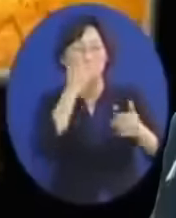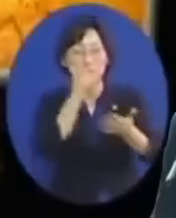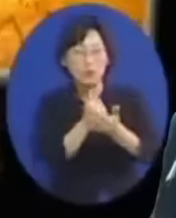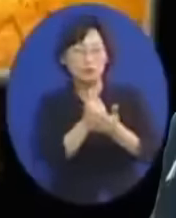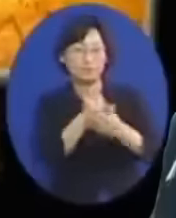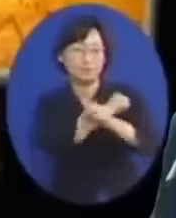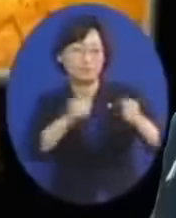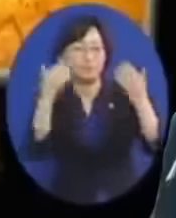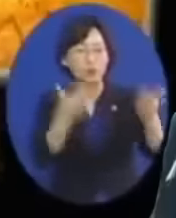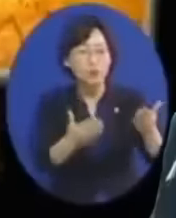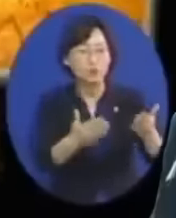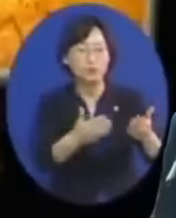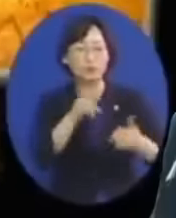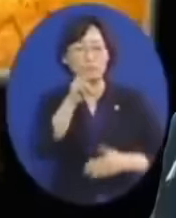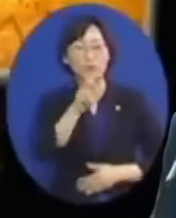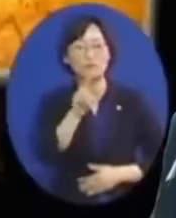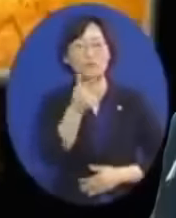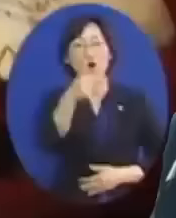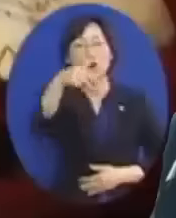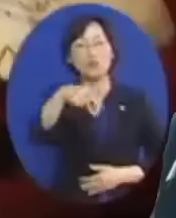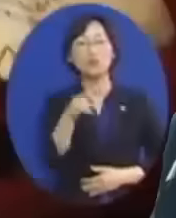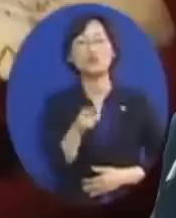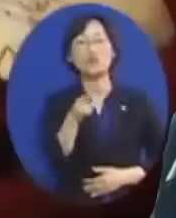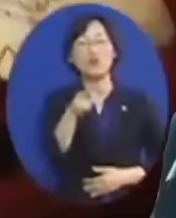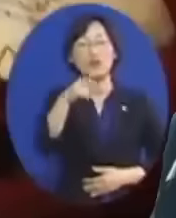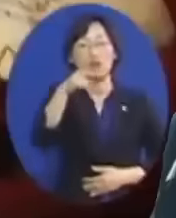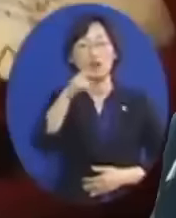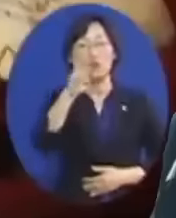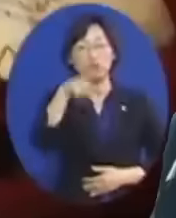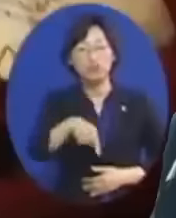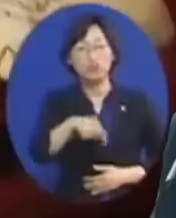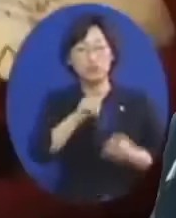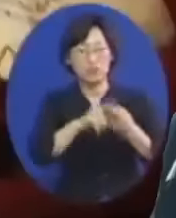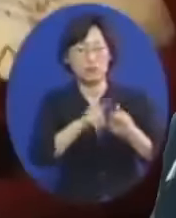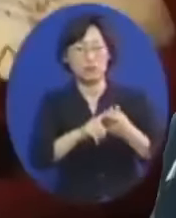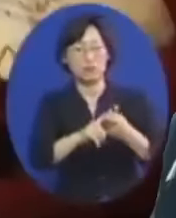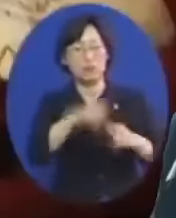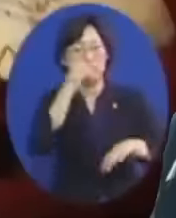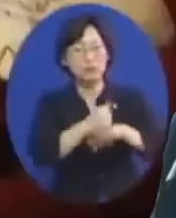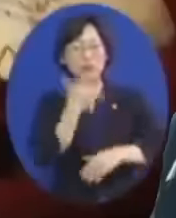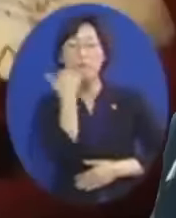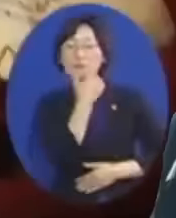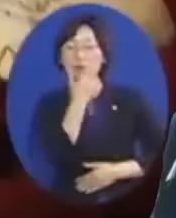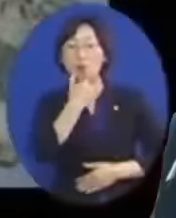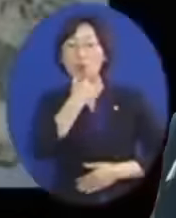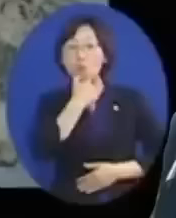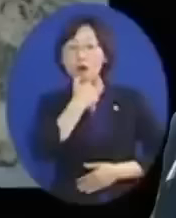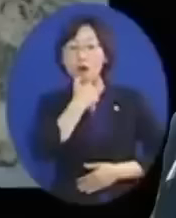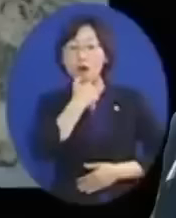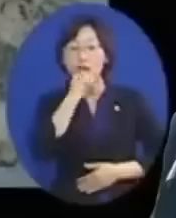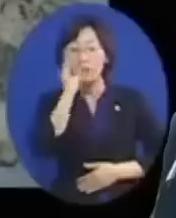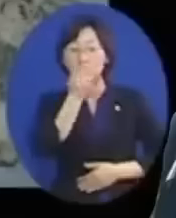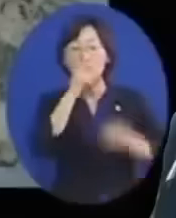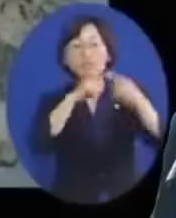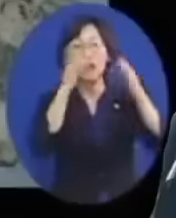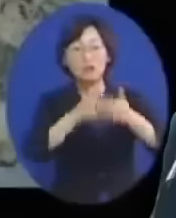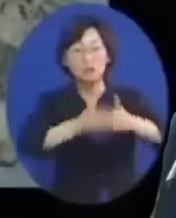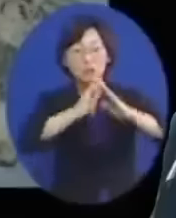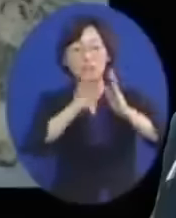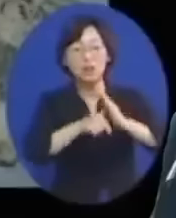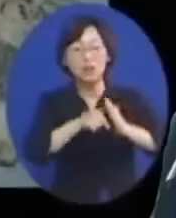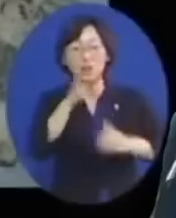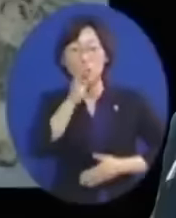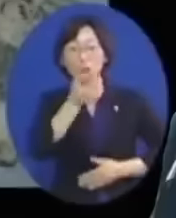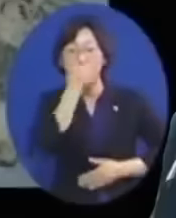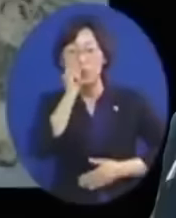사해주는 면죄부를 주었었습니다. 그런데 나중에는 로마의 베드로 성당 건축하는데 돈이 부족하자 미리 면죄부를